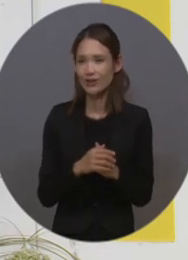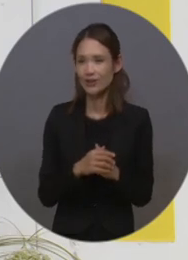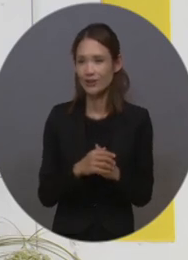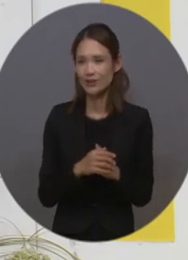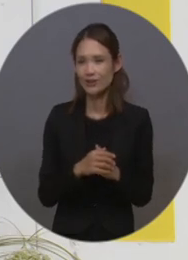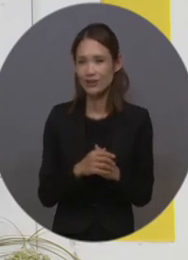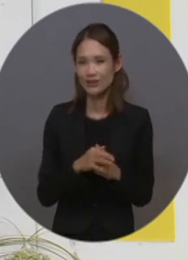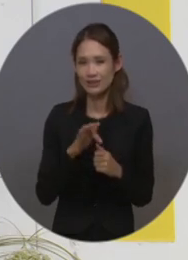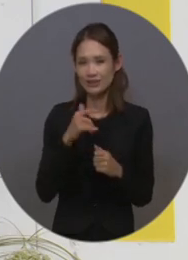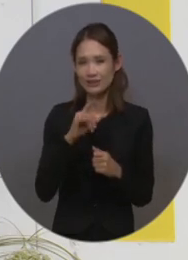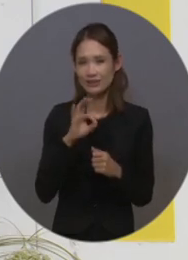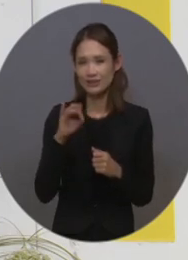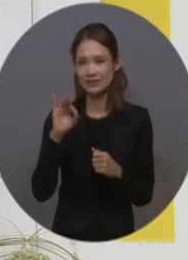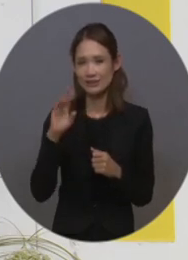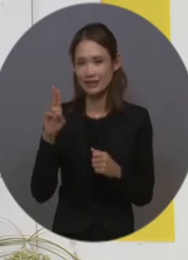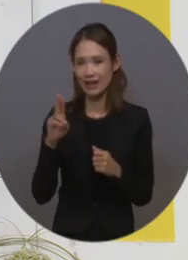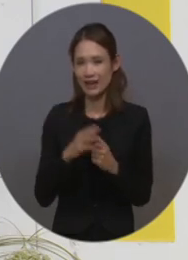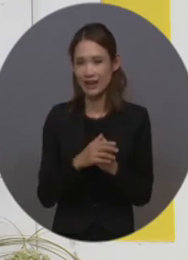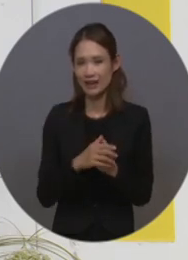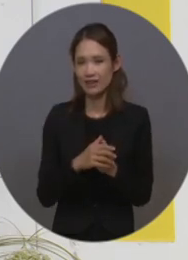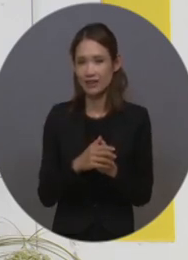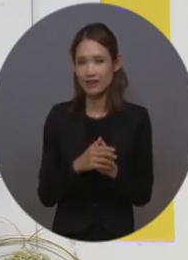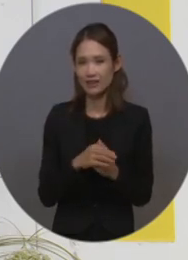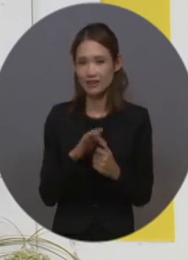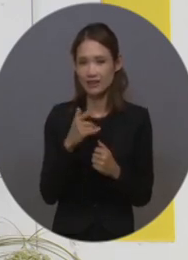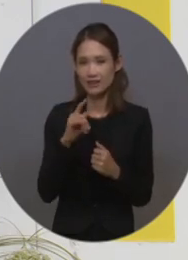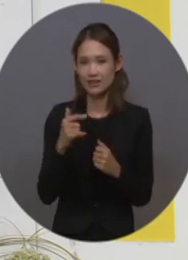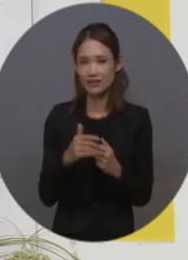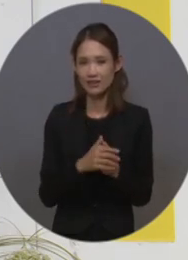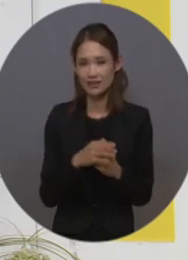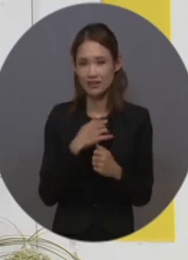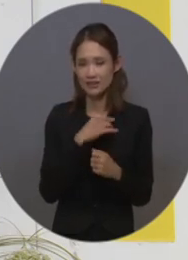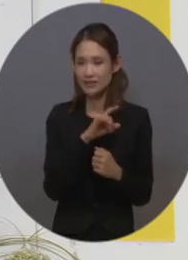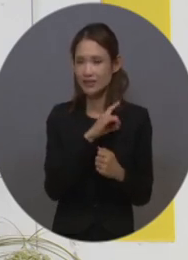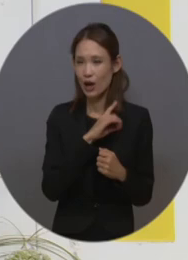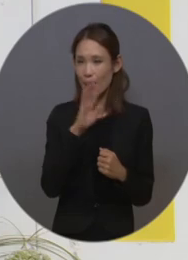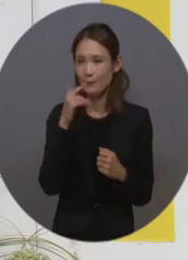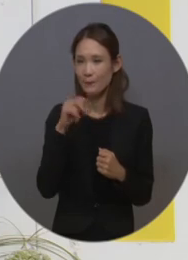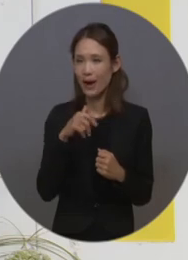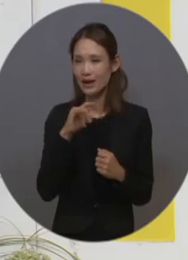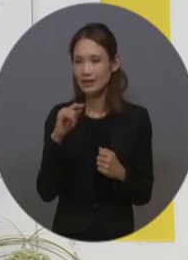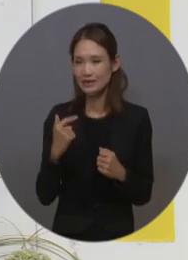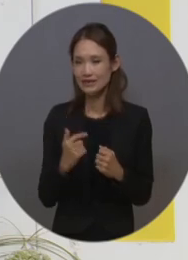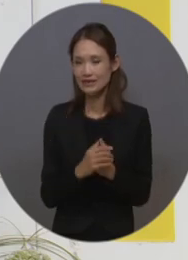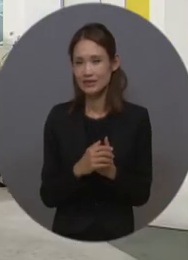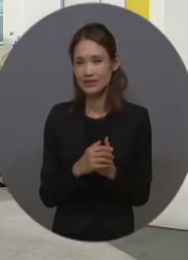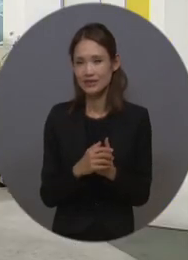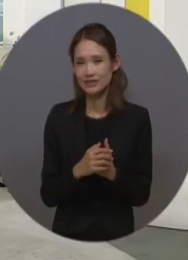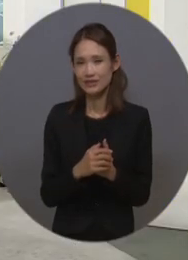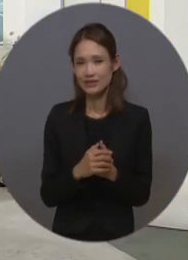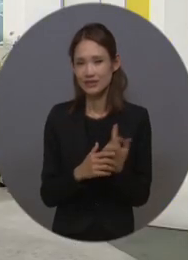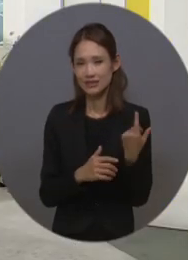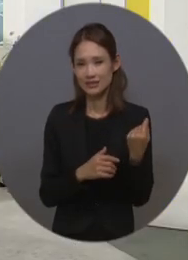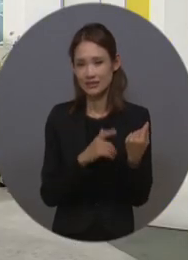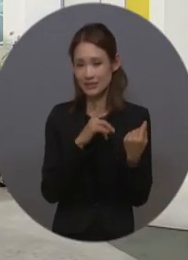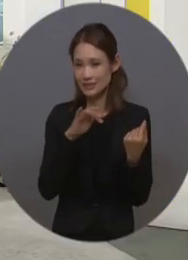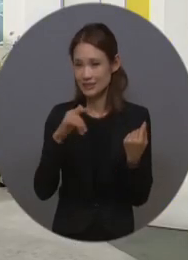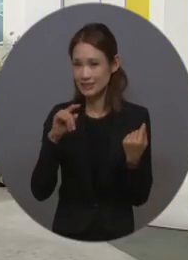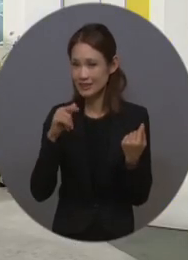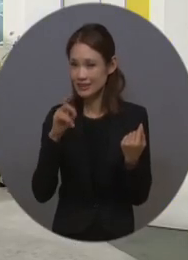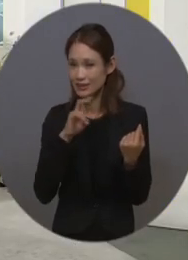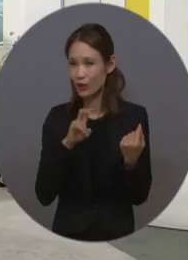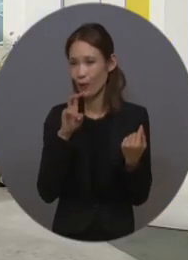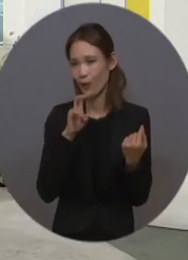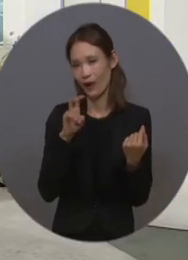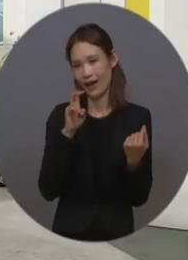그 찐이야라는 노래인데요. 찐이야. 찐찐찐이야. 제 이름이 박진 아닙니까? 아 그래서 진진진 예, 이렇게